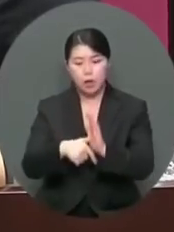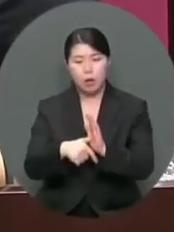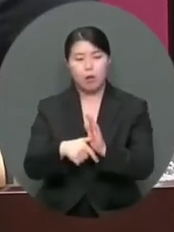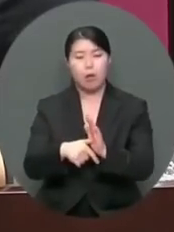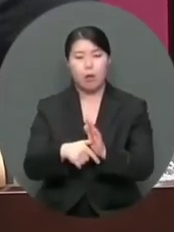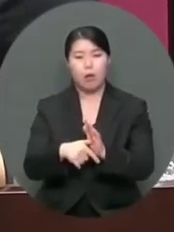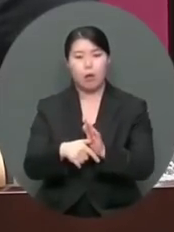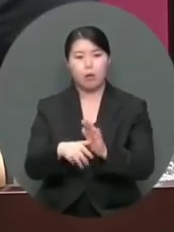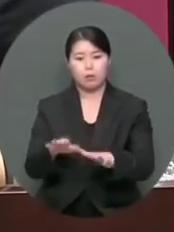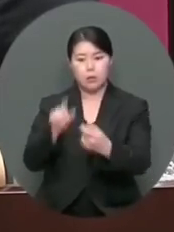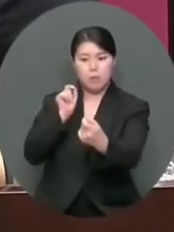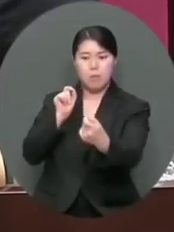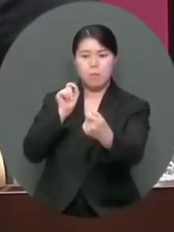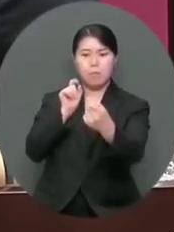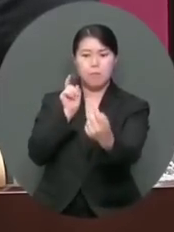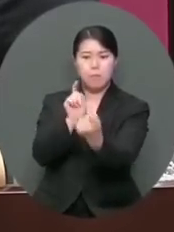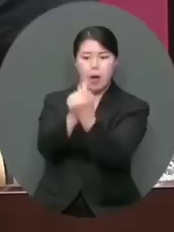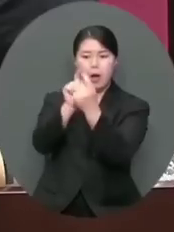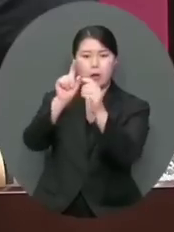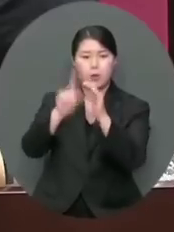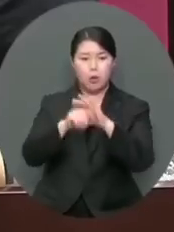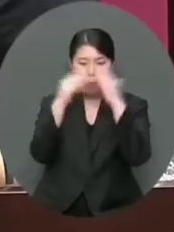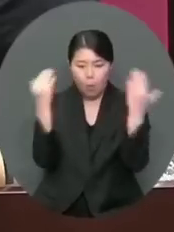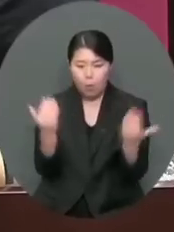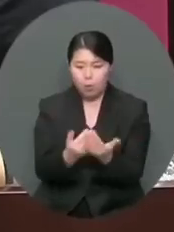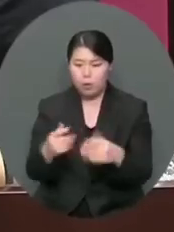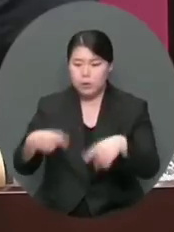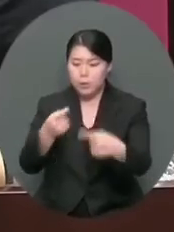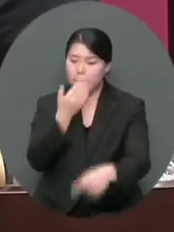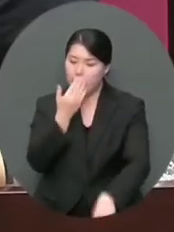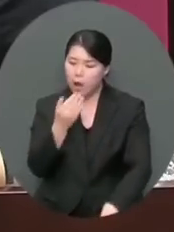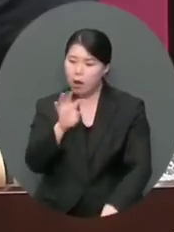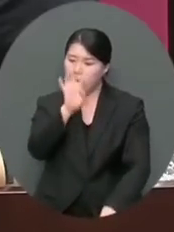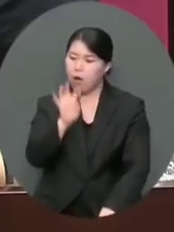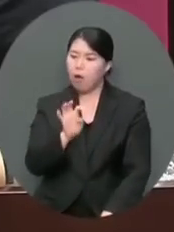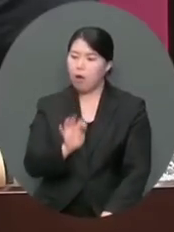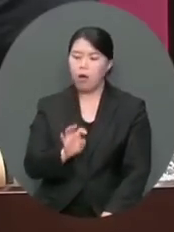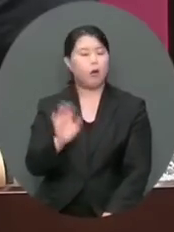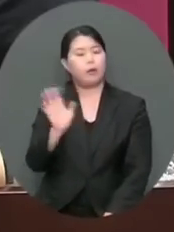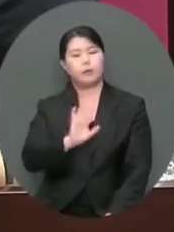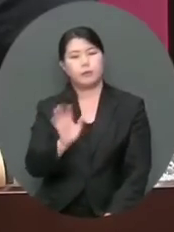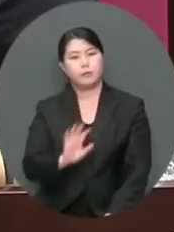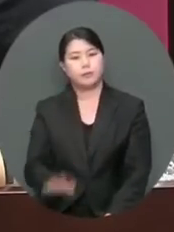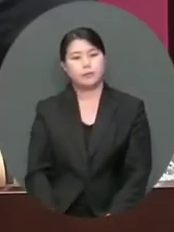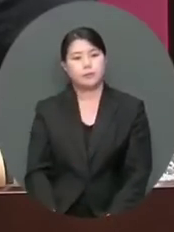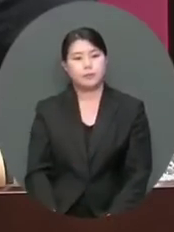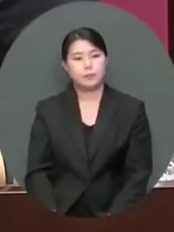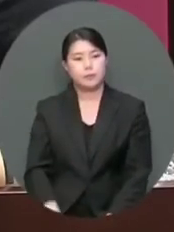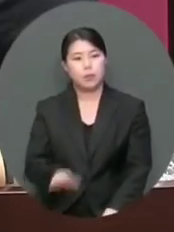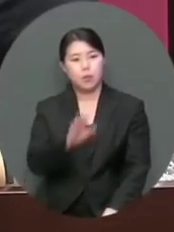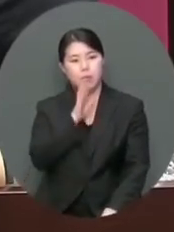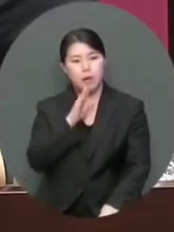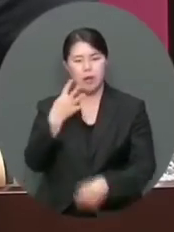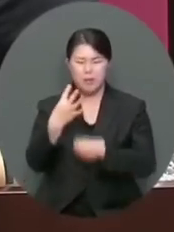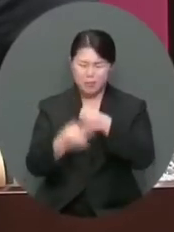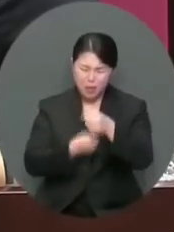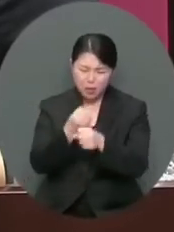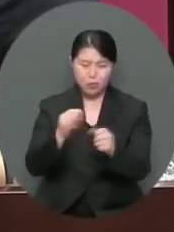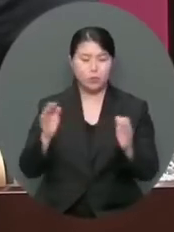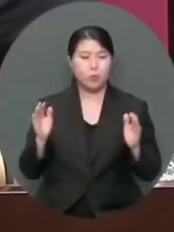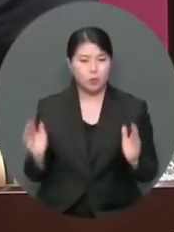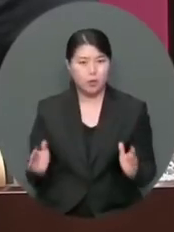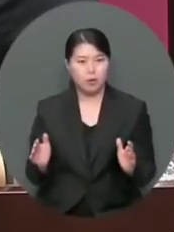닥쳐가지고 우리가 과연 다 성공할 수 있었을까? 저는 그렇게 생각하지 않습니다. 이것이 벌써 몇 년에 걸쳐서